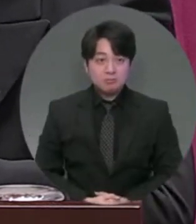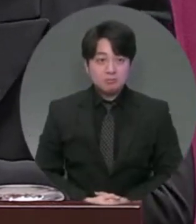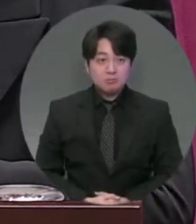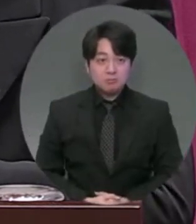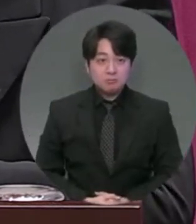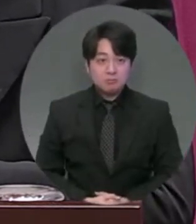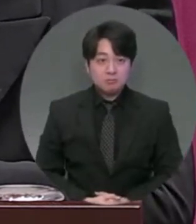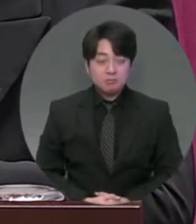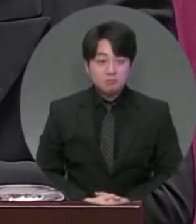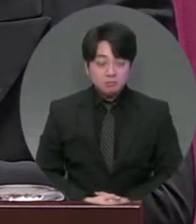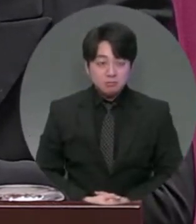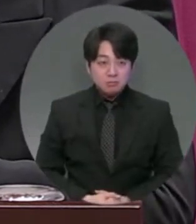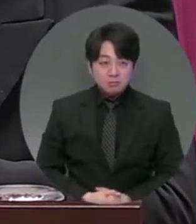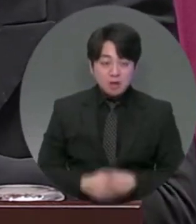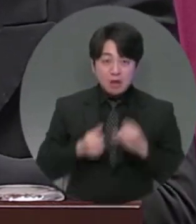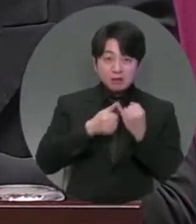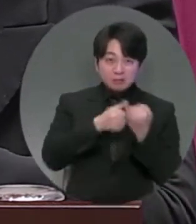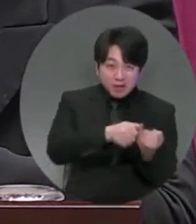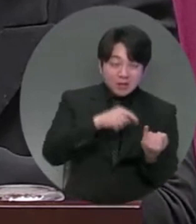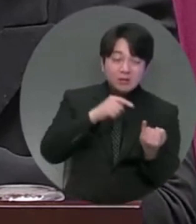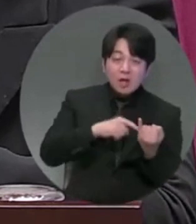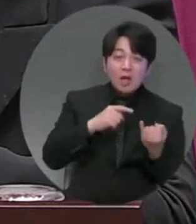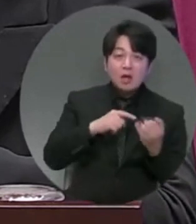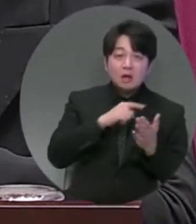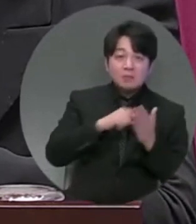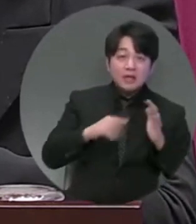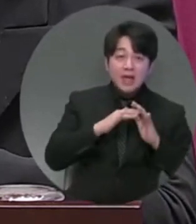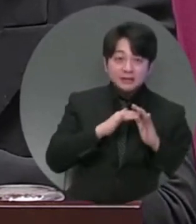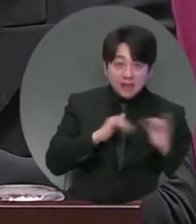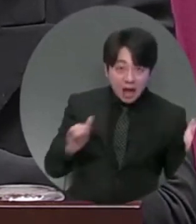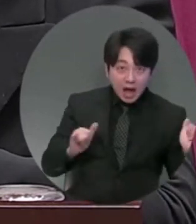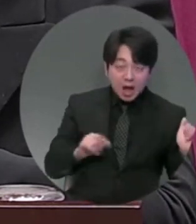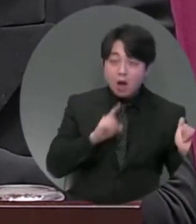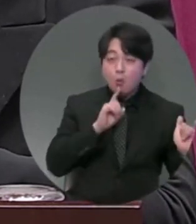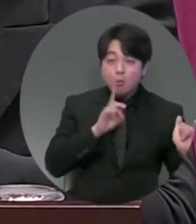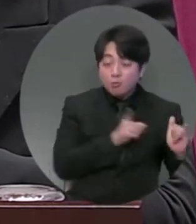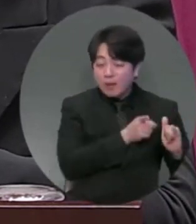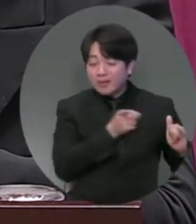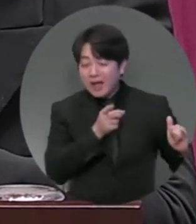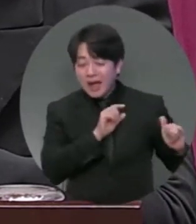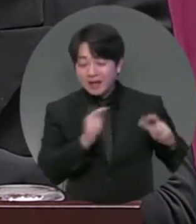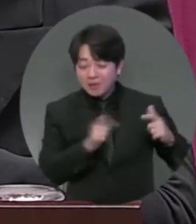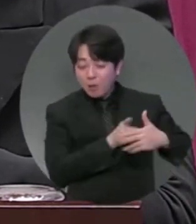폐지하는 내용 그리고 잠정 조치에 피해자가 아니라 혐의자에 대해서 그리고